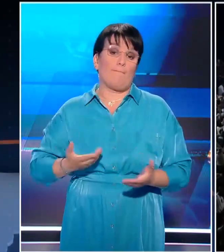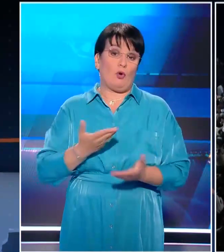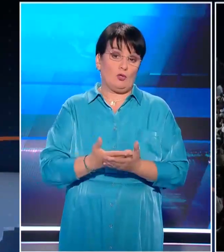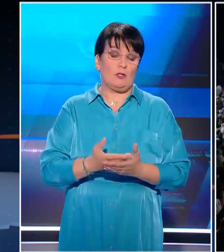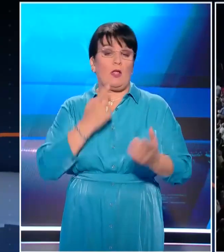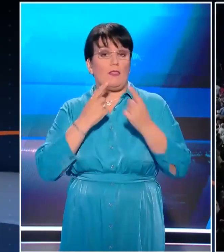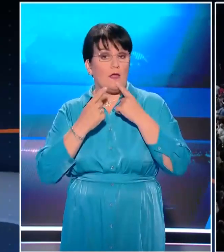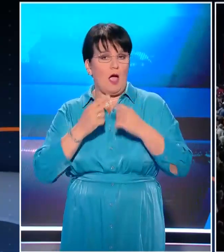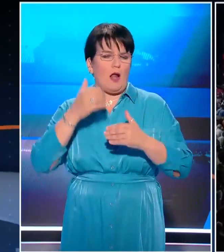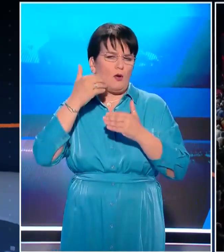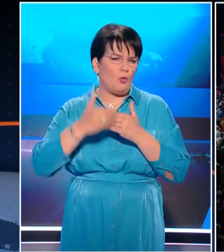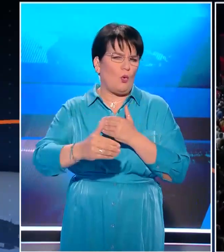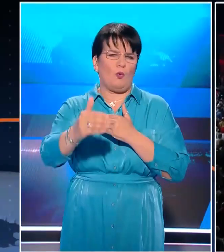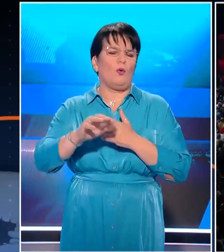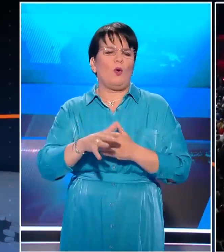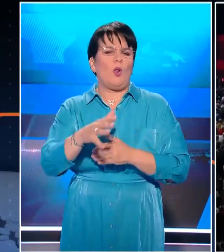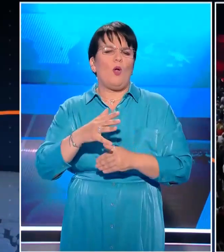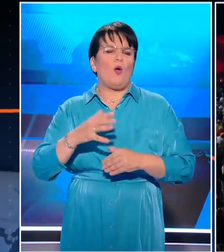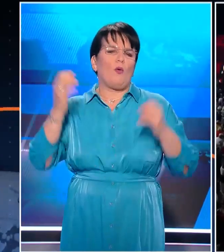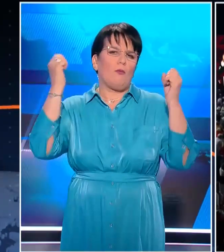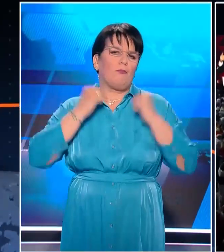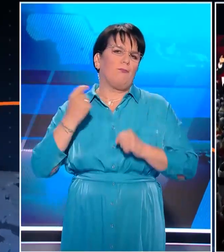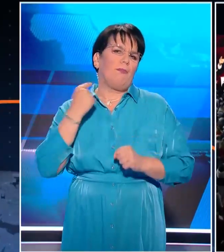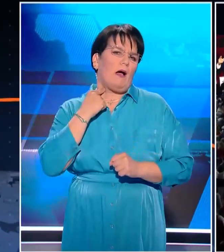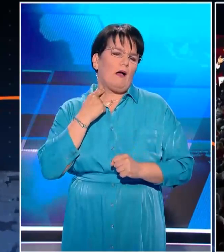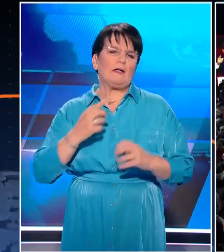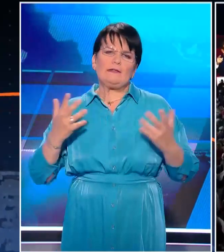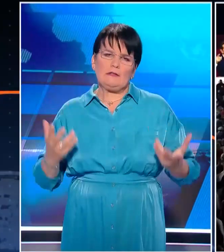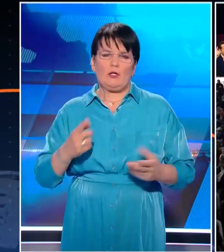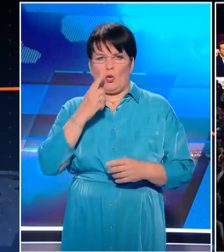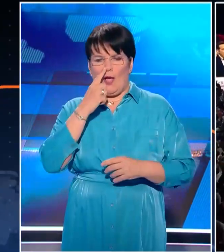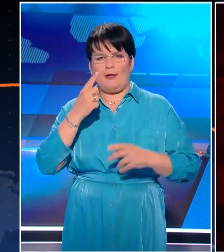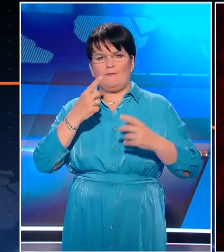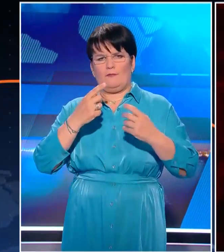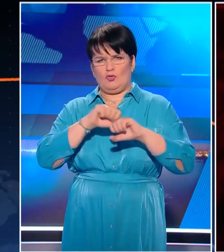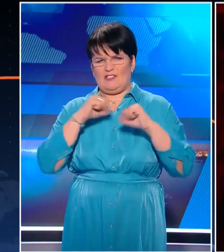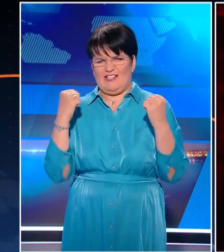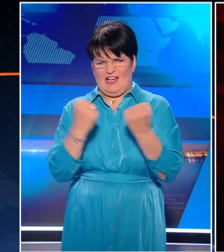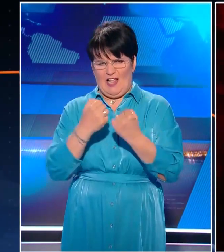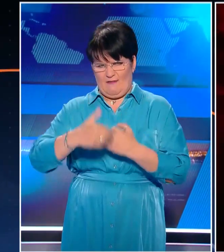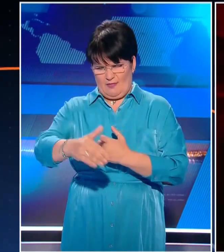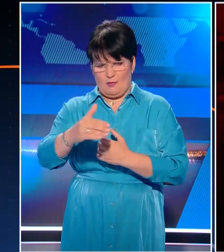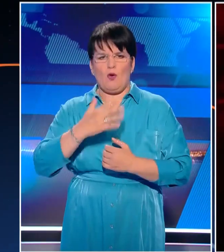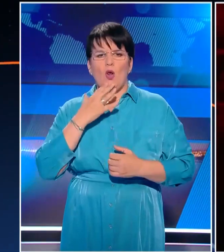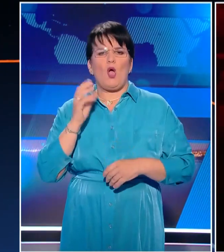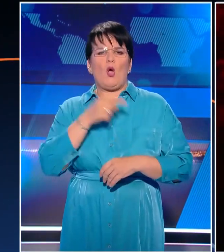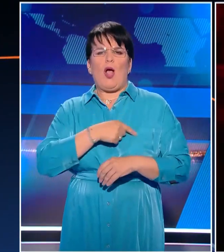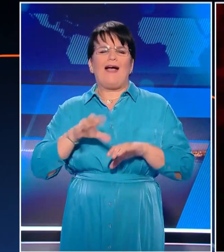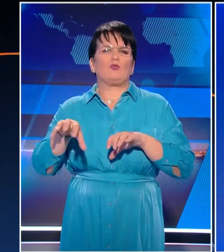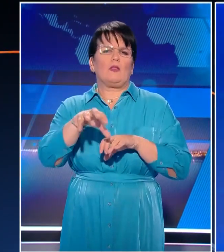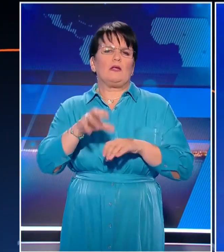σενάριο διαλόγου σε βάθος για τα αίτια της ΣΥΤΑΣ και συνέδριο το Νοέμβριο μετά τις αυτοδιοικητικές